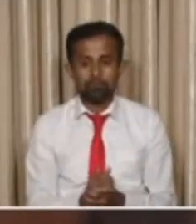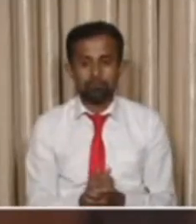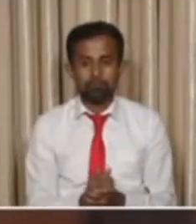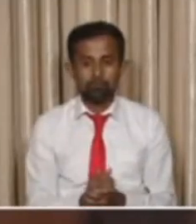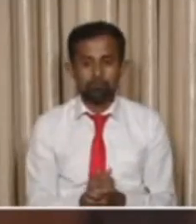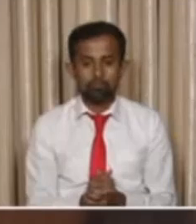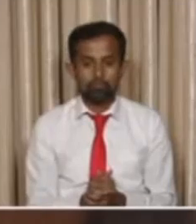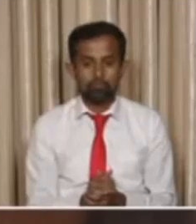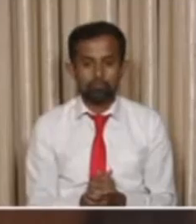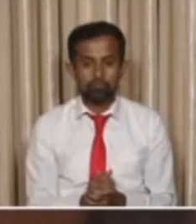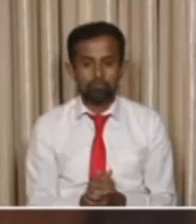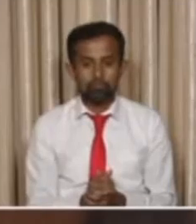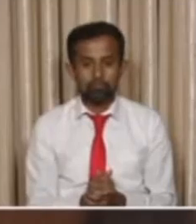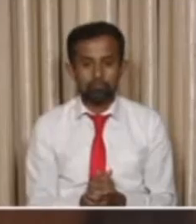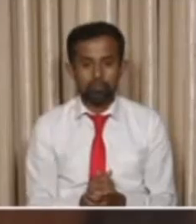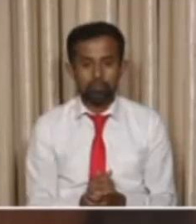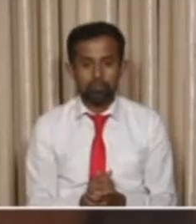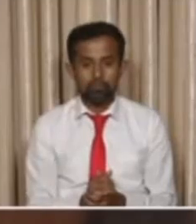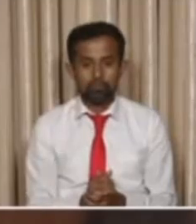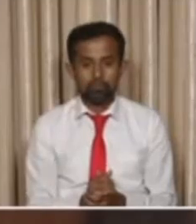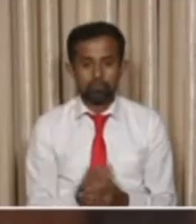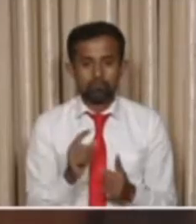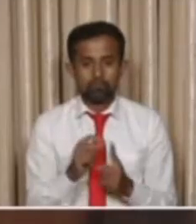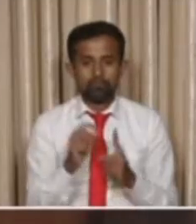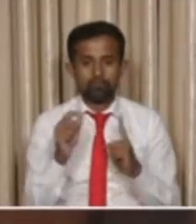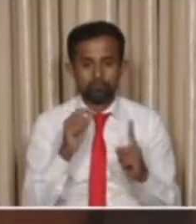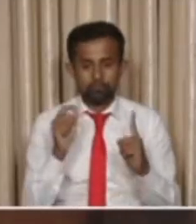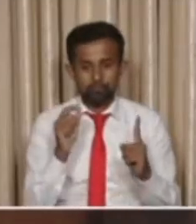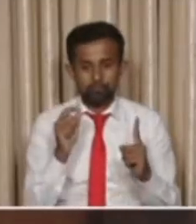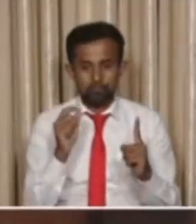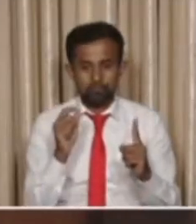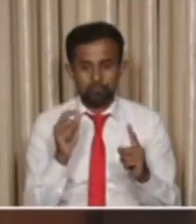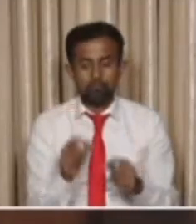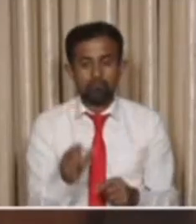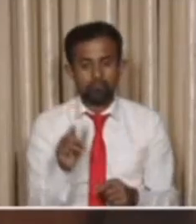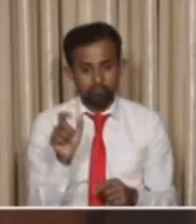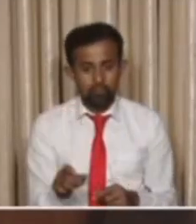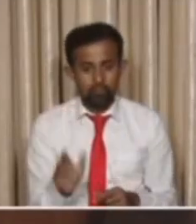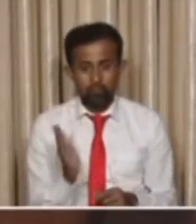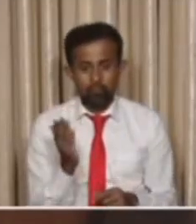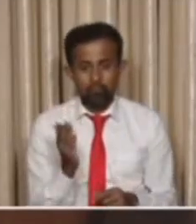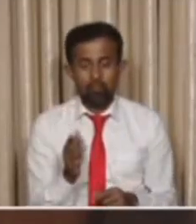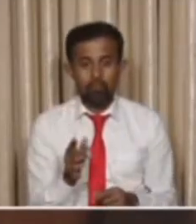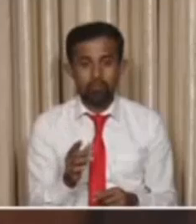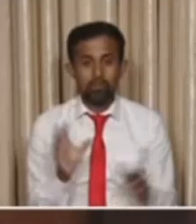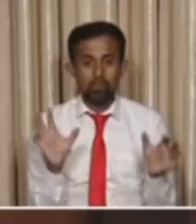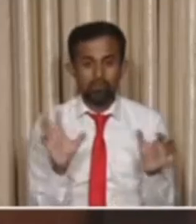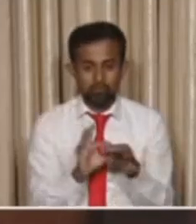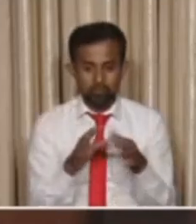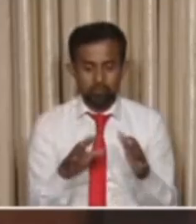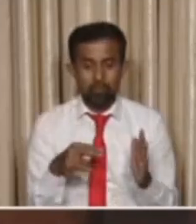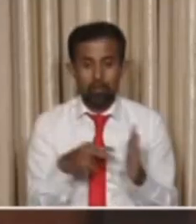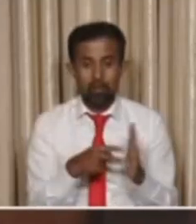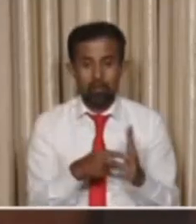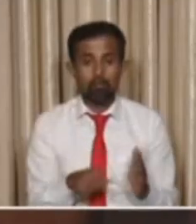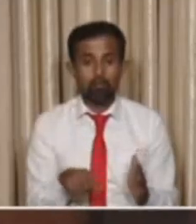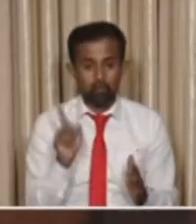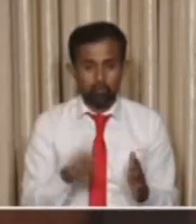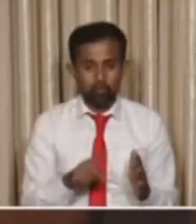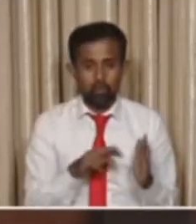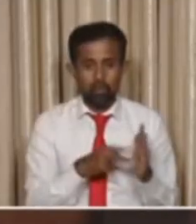பாராளுமன்றத்திலே பாராளுமன்ற உறுப்பினர் அங்கீகரிக்கப்பட்ட ஒரு வரவு செலவு திட்டம் ஊடாக எங்களுடைய உள்ளூராட்சி சபை தேர்தலுக்கு ஒதுக்கப்பட்ட